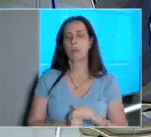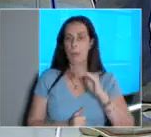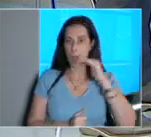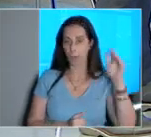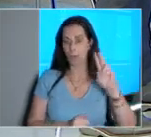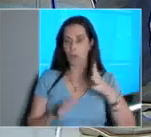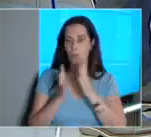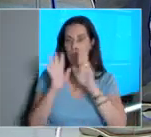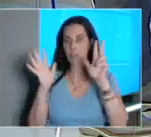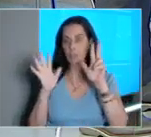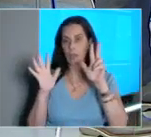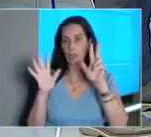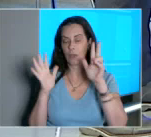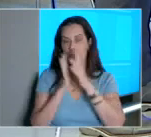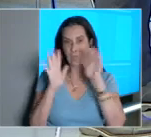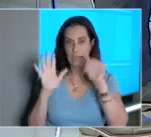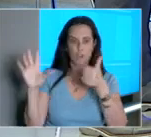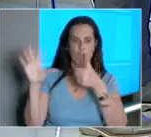בגולן יש היום כ-18,600...